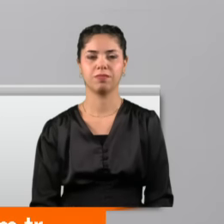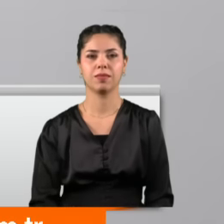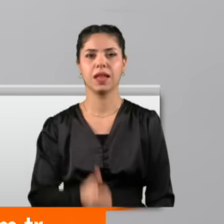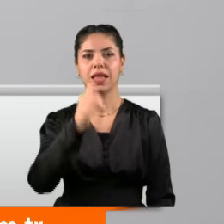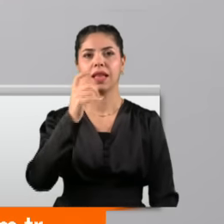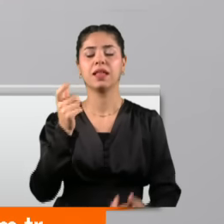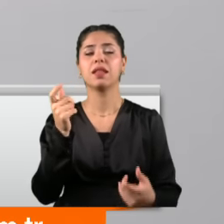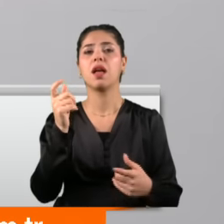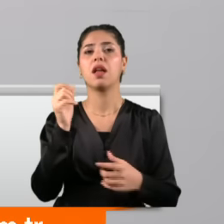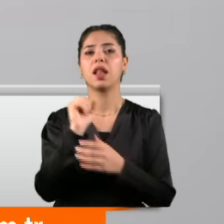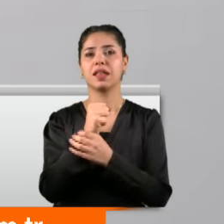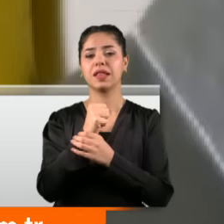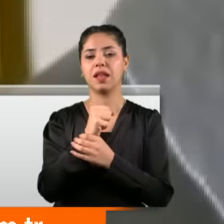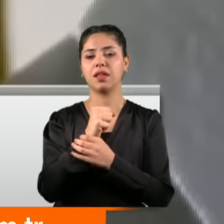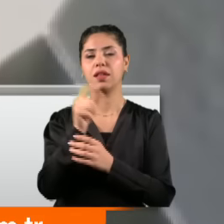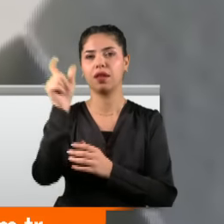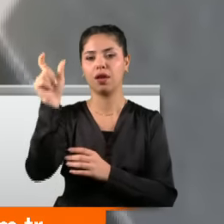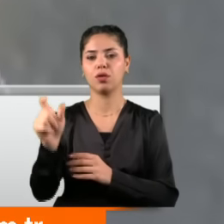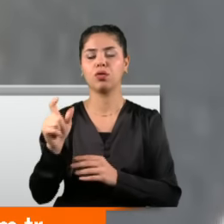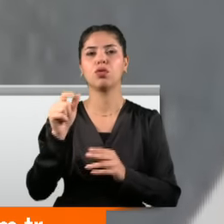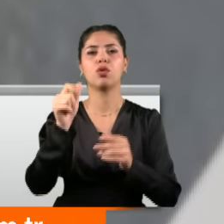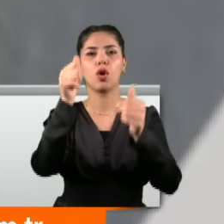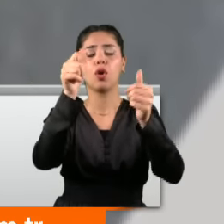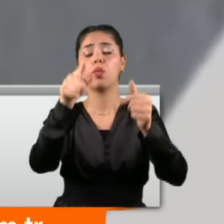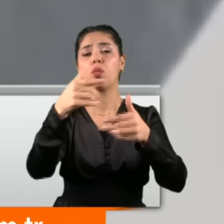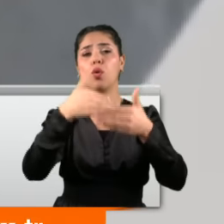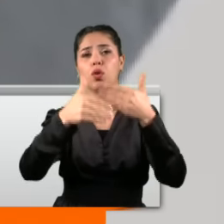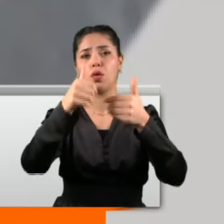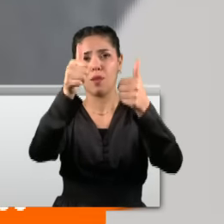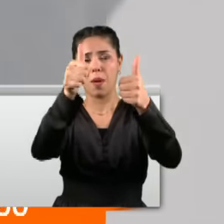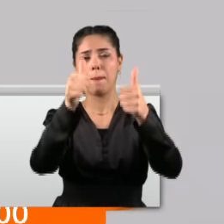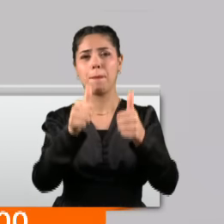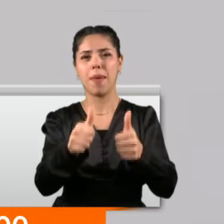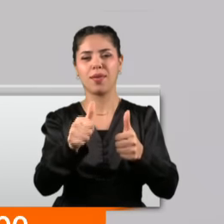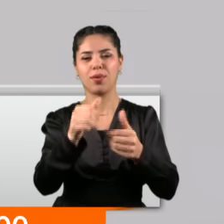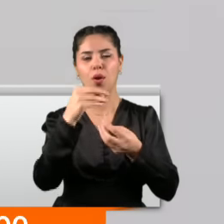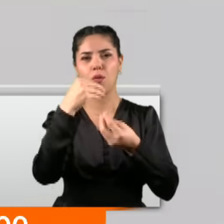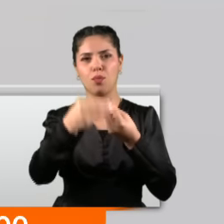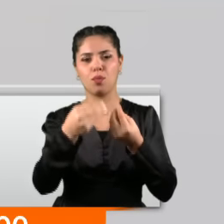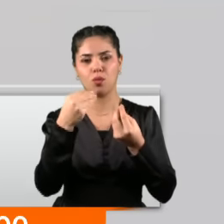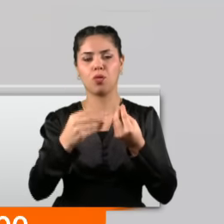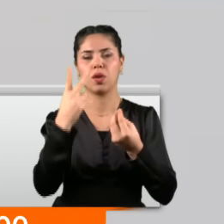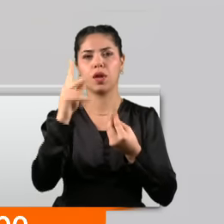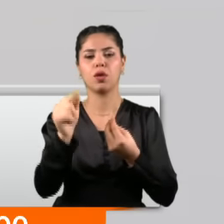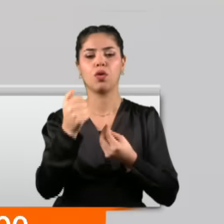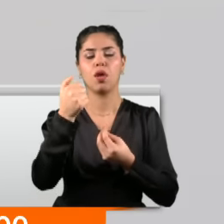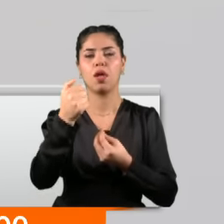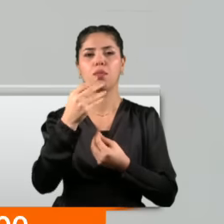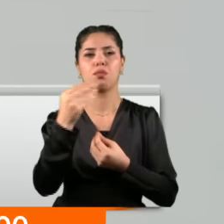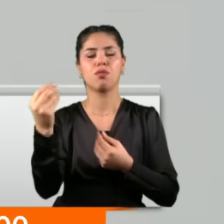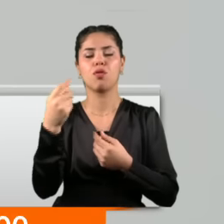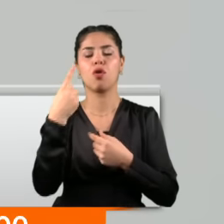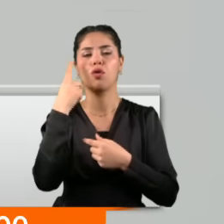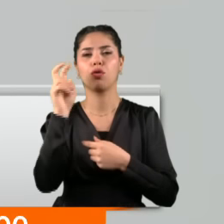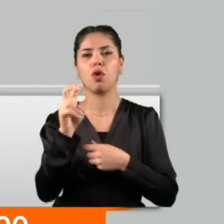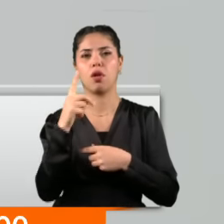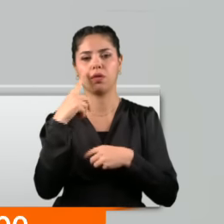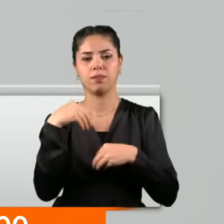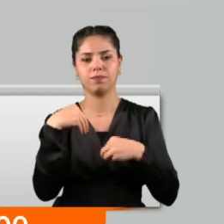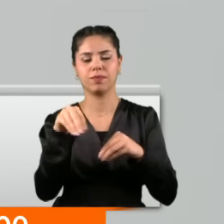İtalyan sanatçı Maurizio Catella'nın duvara bantlanmış muzu tam 6.2 milyon dolara alıcı buldu. Şimdi akıllardaki tek soru